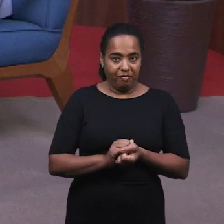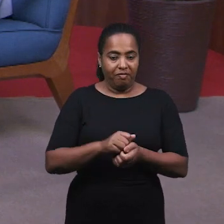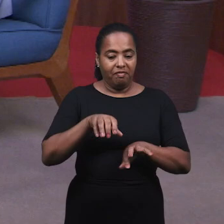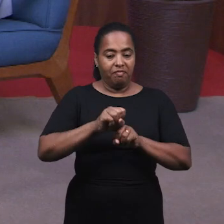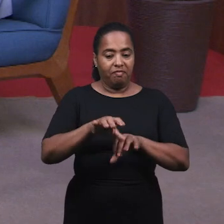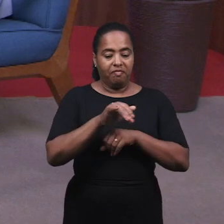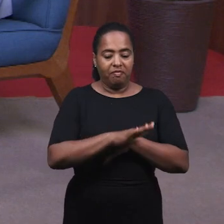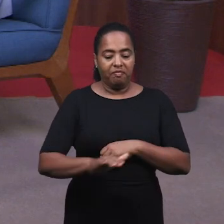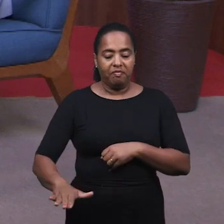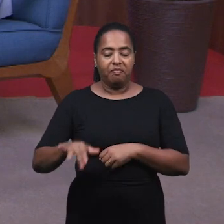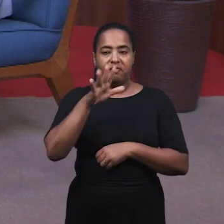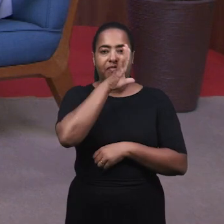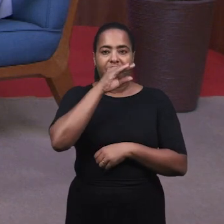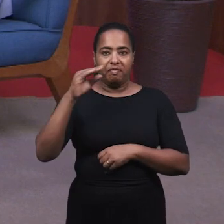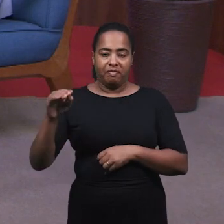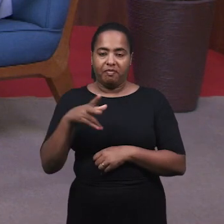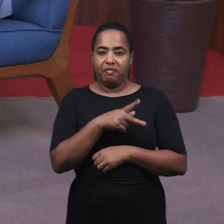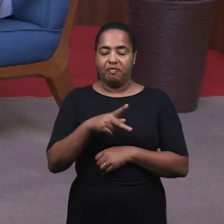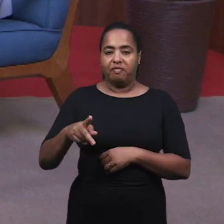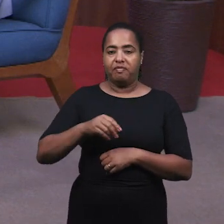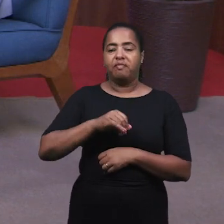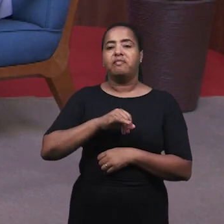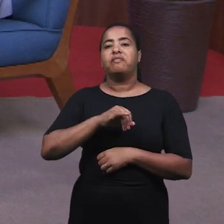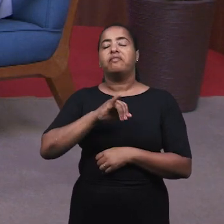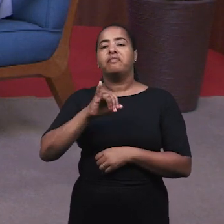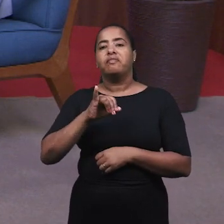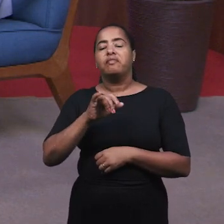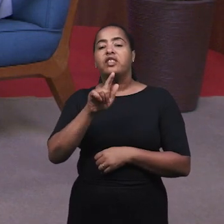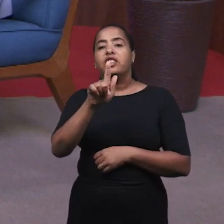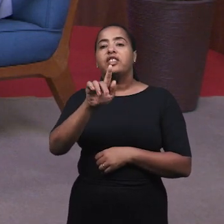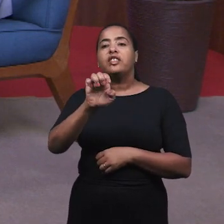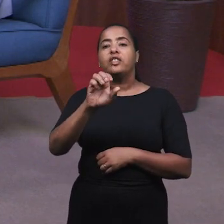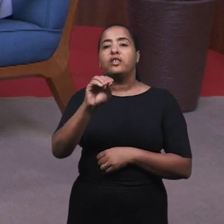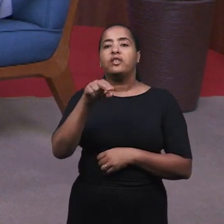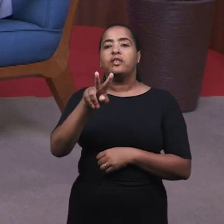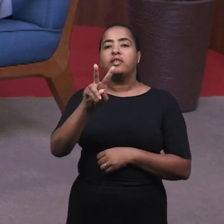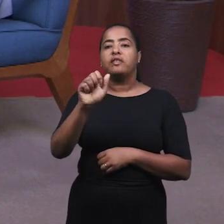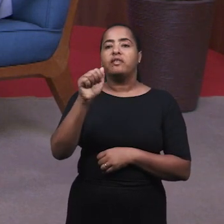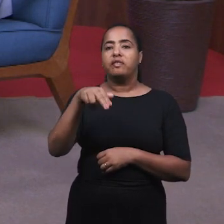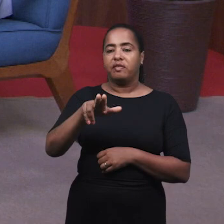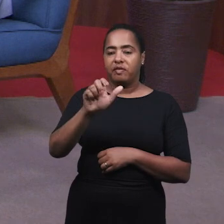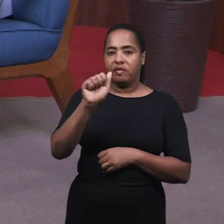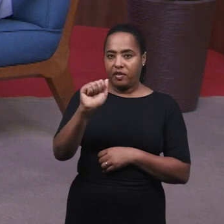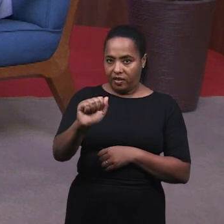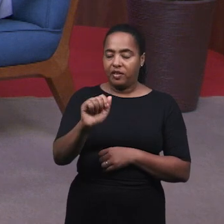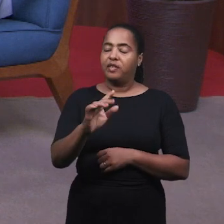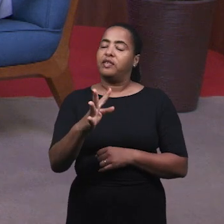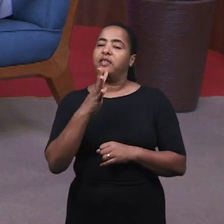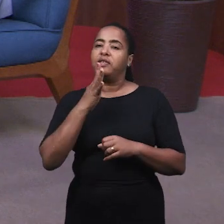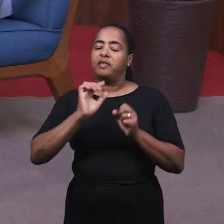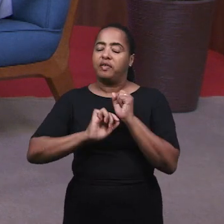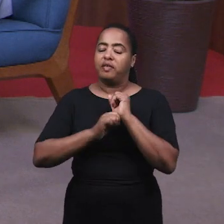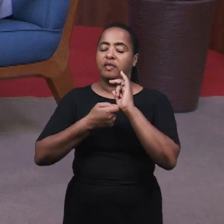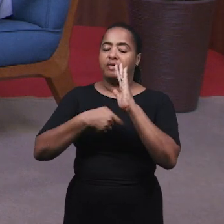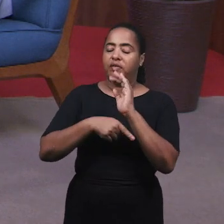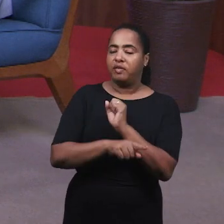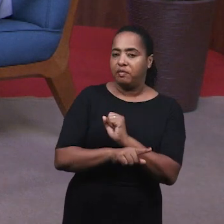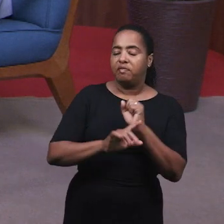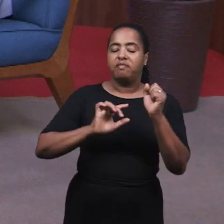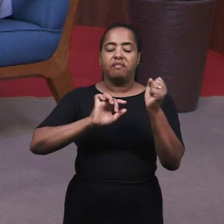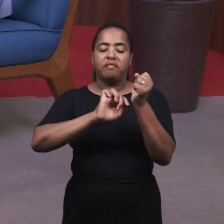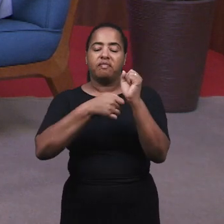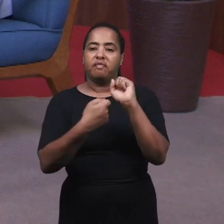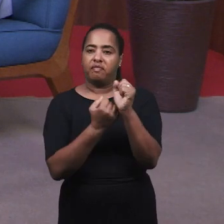clame pour la flûte douce. Et dans l'étude pour intermédiaires et enfants et adolescents, le professeur va parler